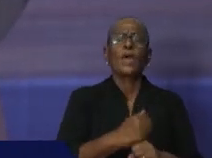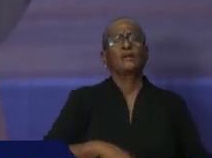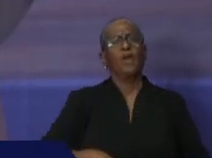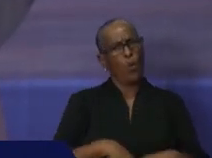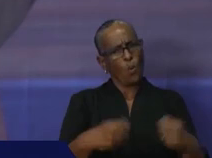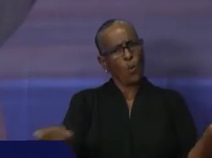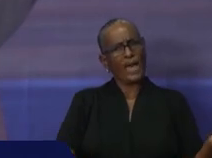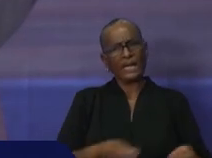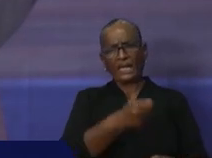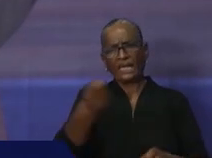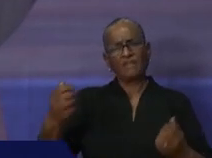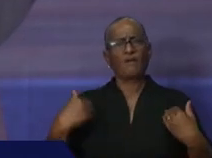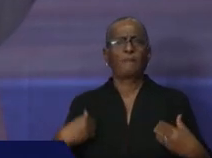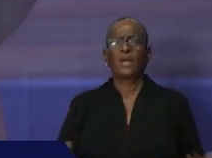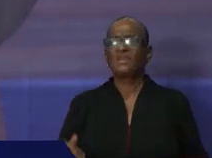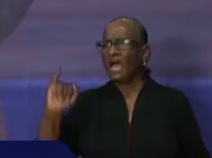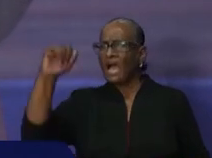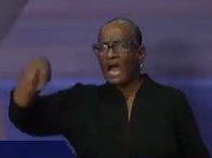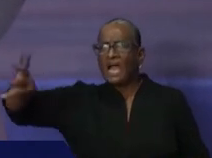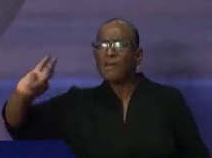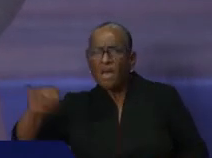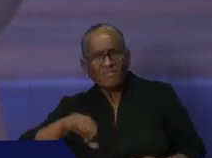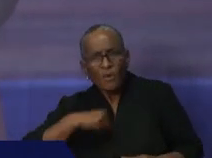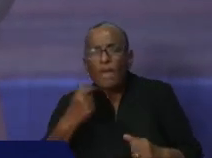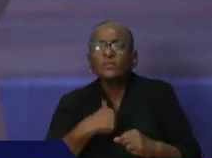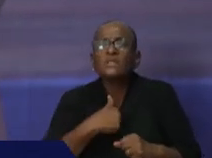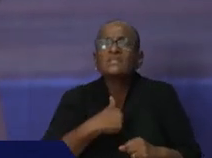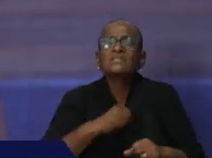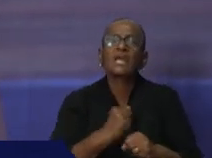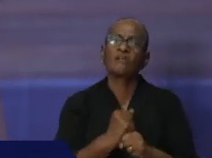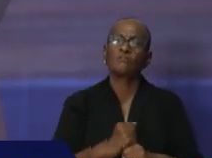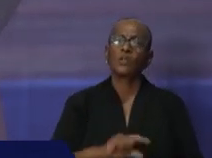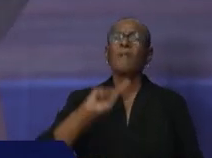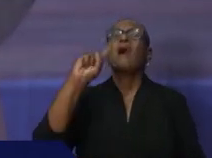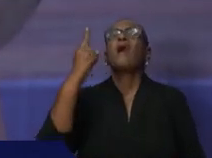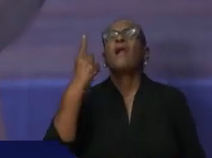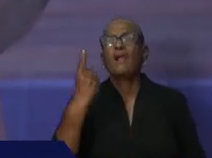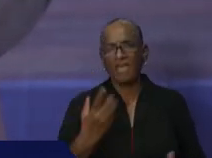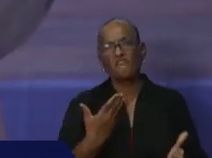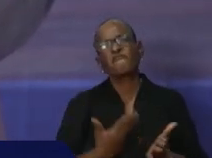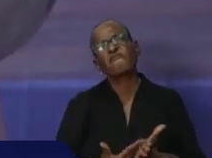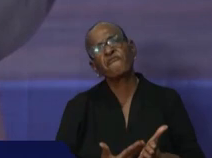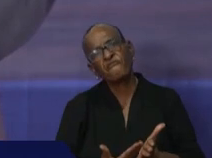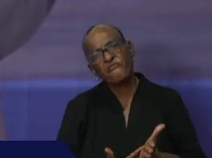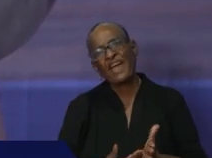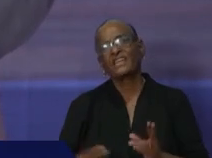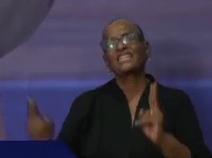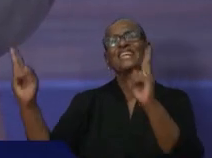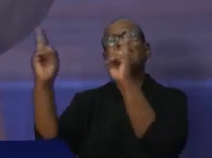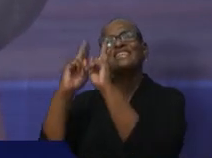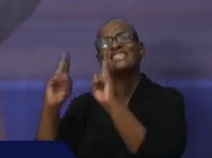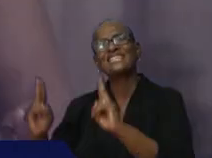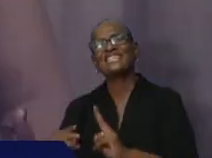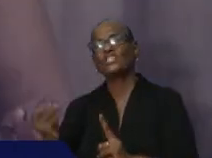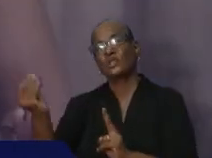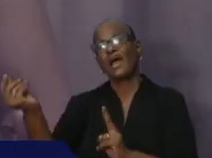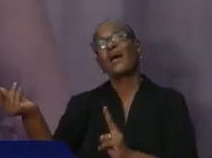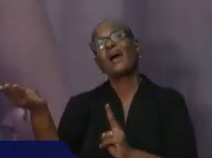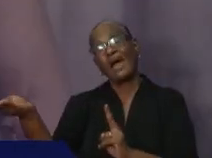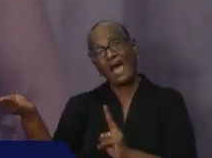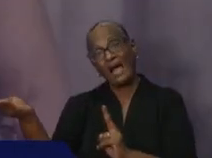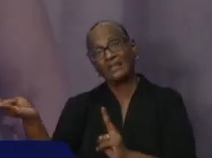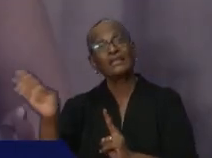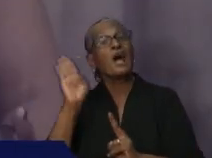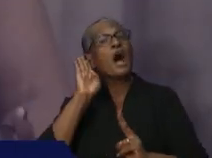ook doet zo'n dat doen. Hoe noemt ze moest doen? Maar alleen het feit dat internationale investeerders